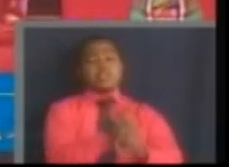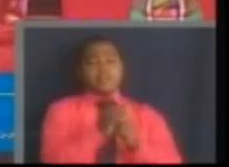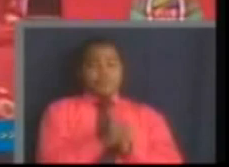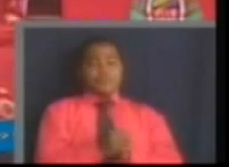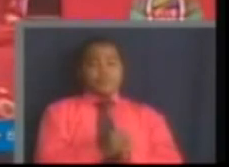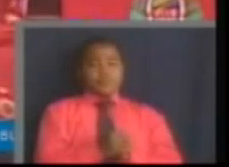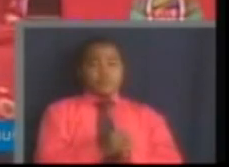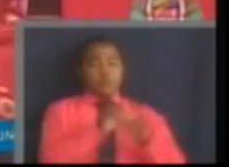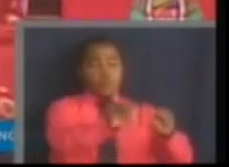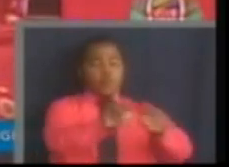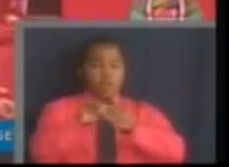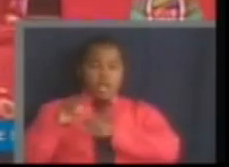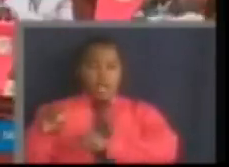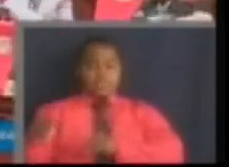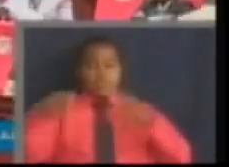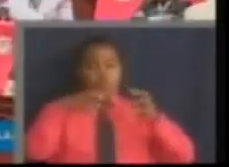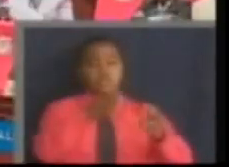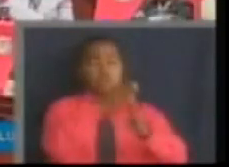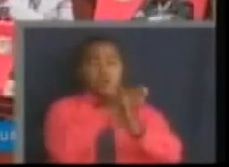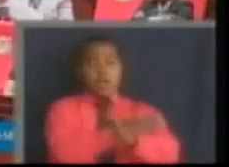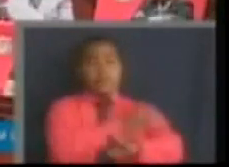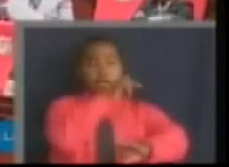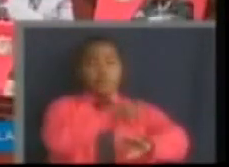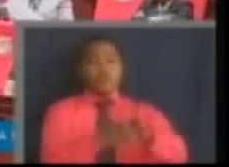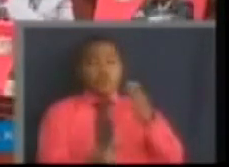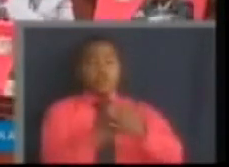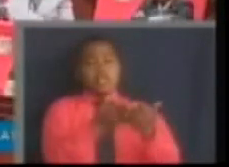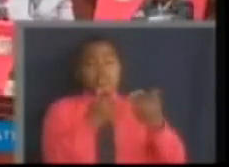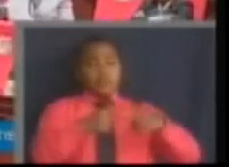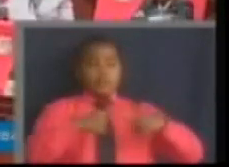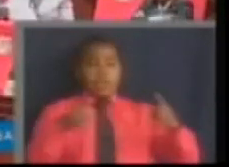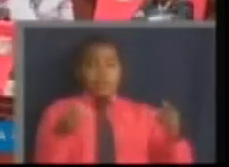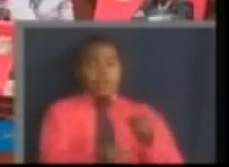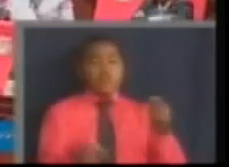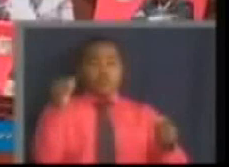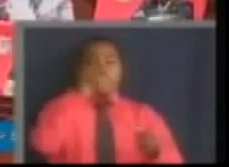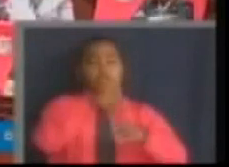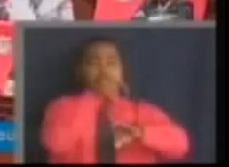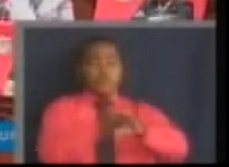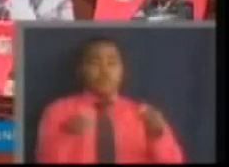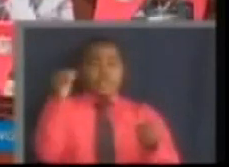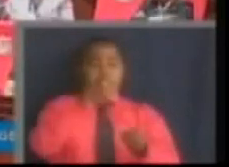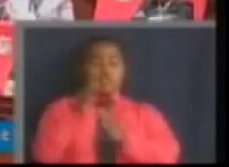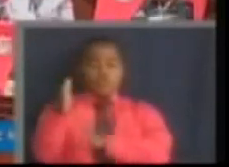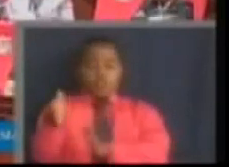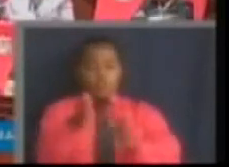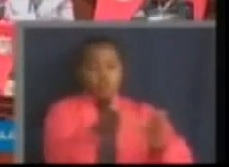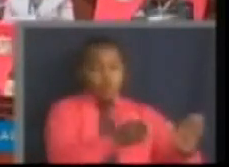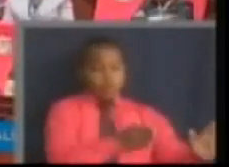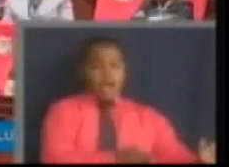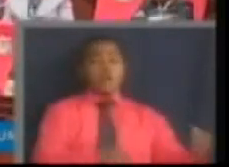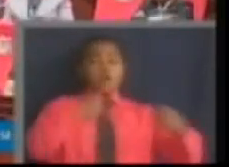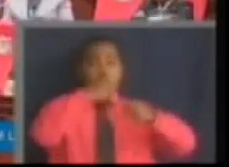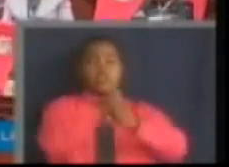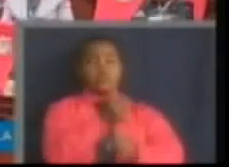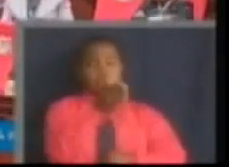Kuahirisha kikao kabla ya muda uliopangwa kutokana na sababu mbalimbali. B. Kuongeza muda zaidi uliopangwa kwa ajili ya shughuli hiyo.